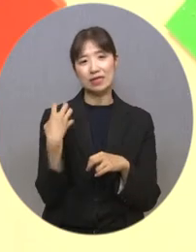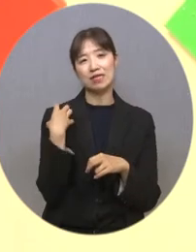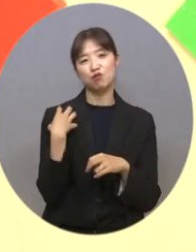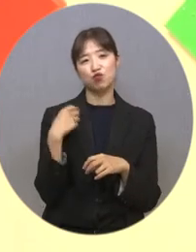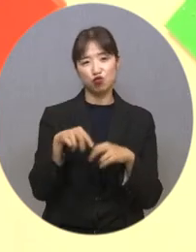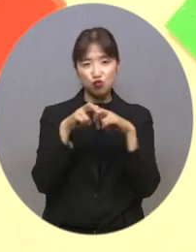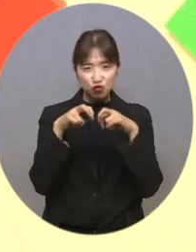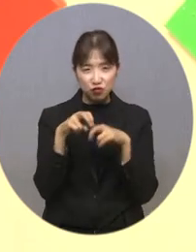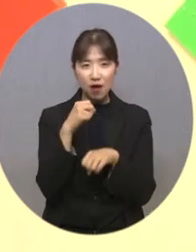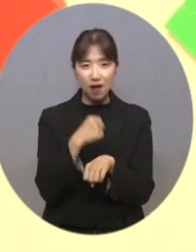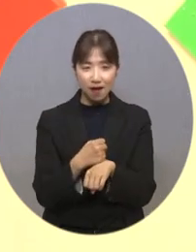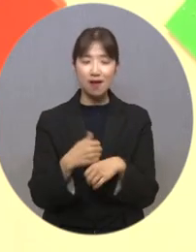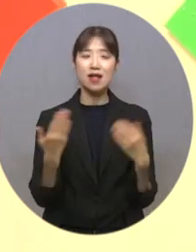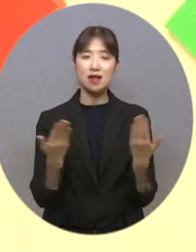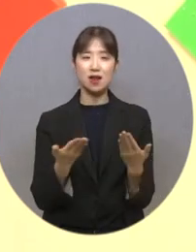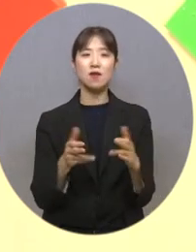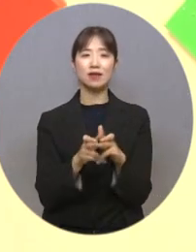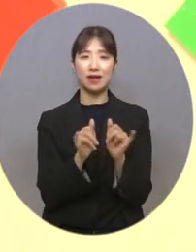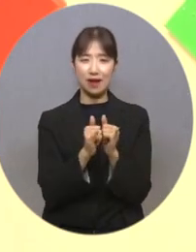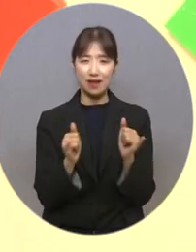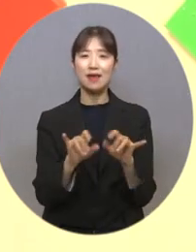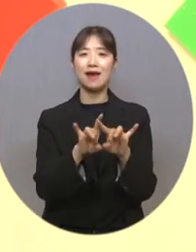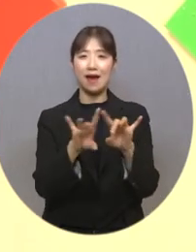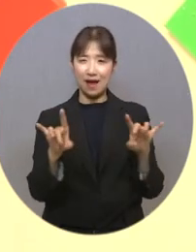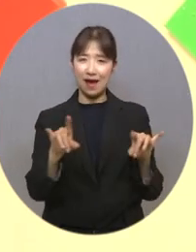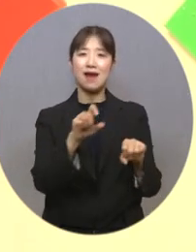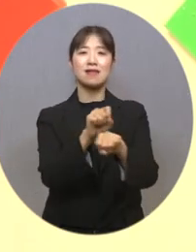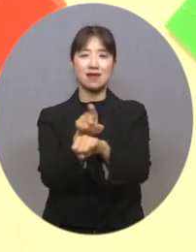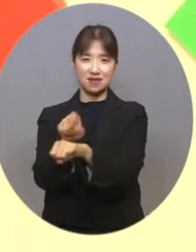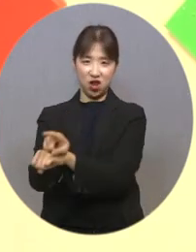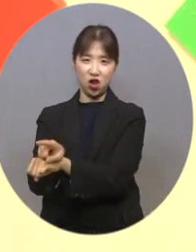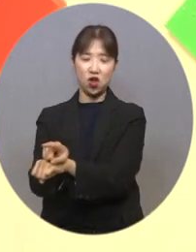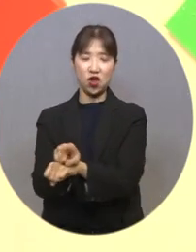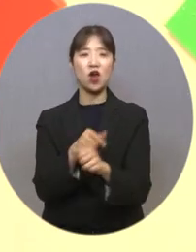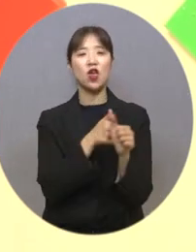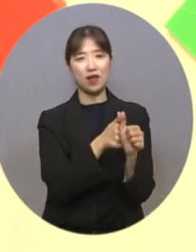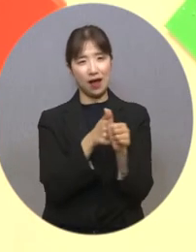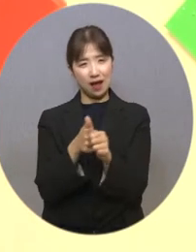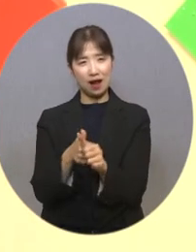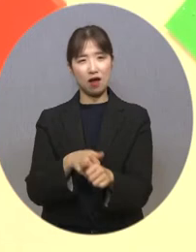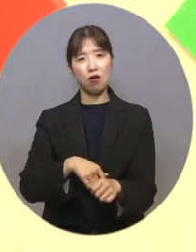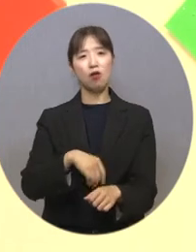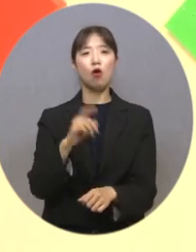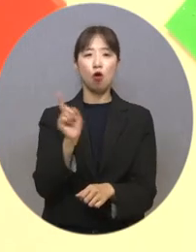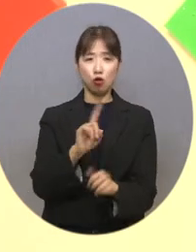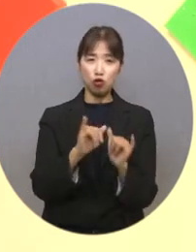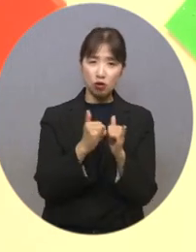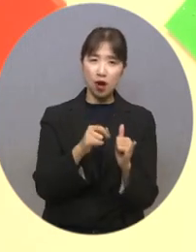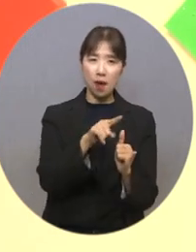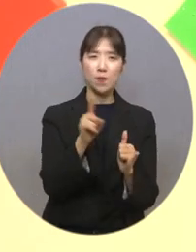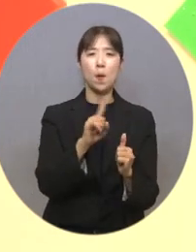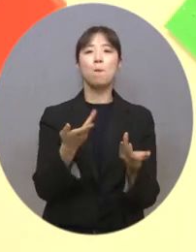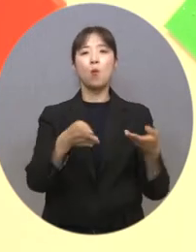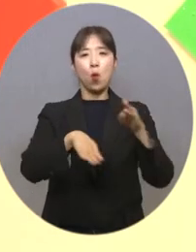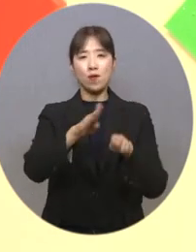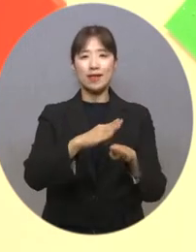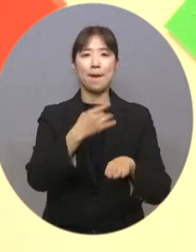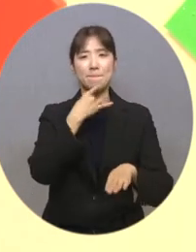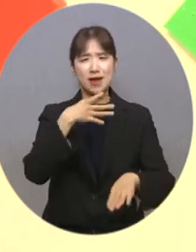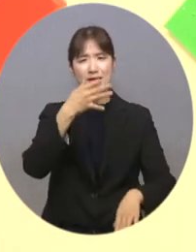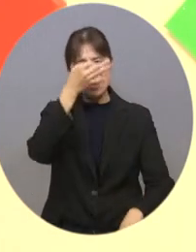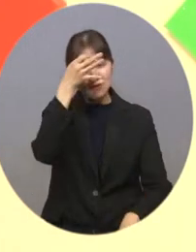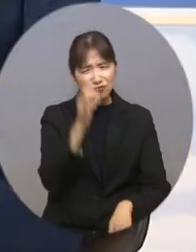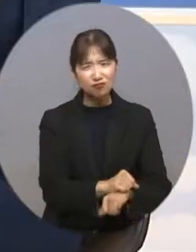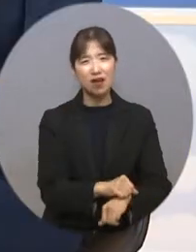분석을 통해서 근로장애인들의 각각의 특성, 네. 어떤 부분들은 이 부분들을 포장만 잘하는 사람들이 있고요.